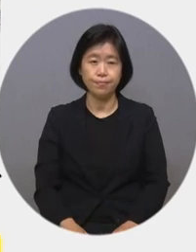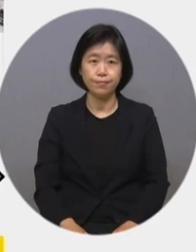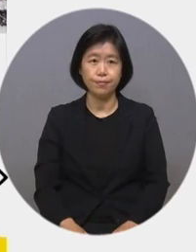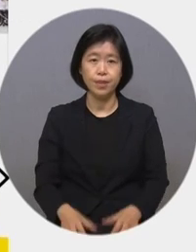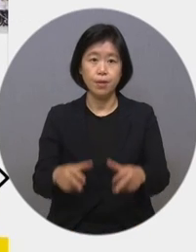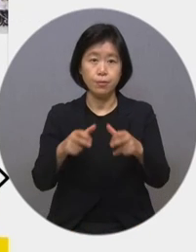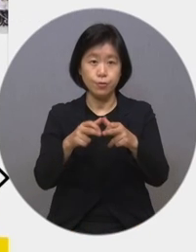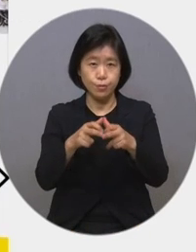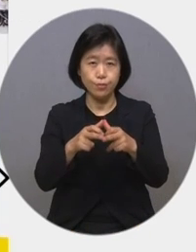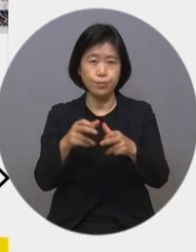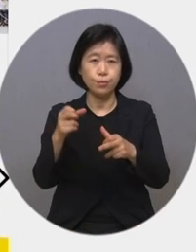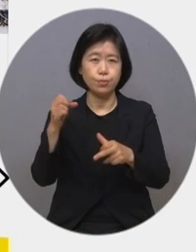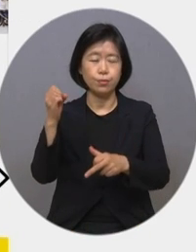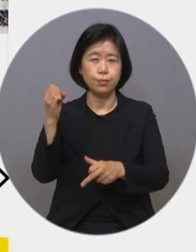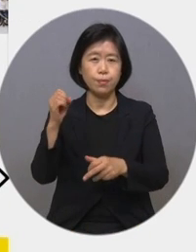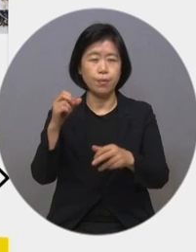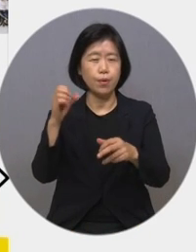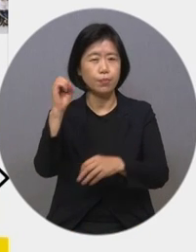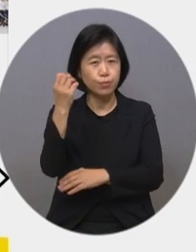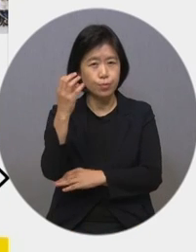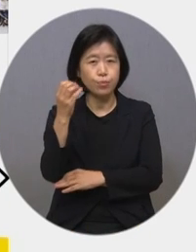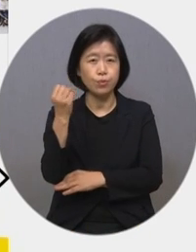홈페이지 또는 전자우편